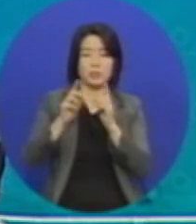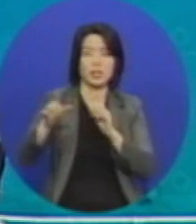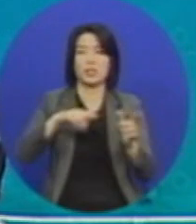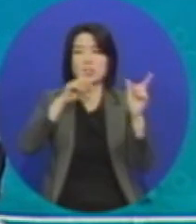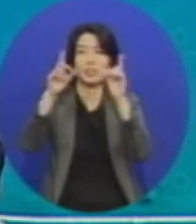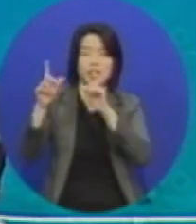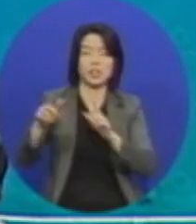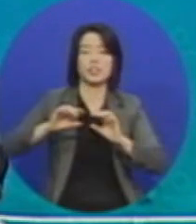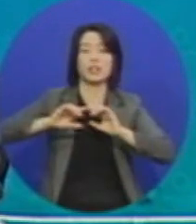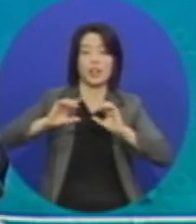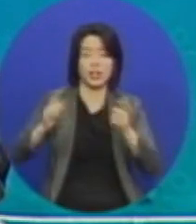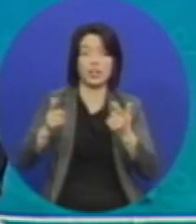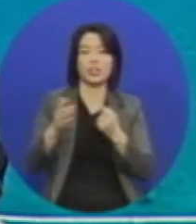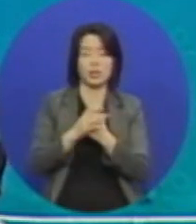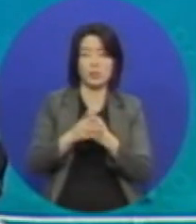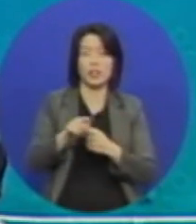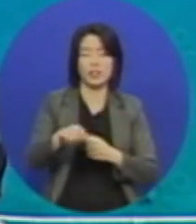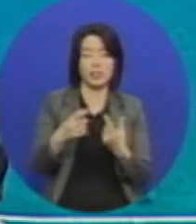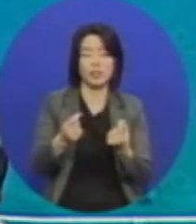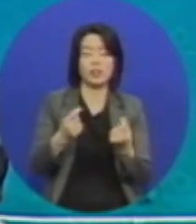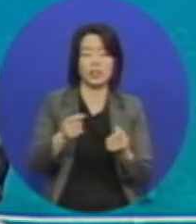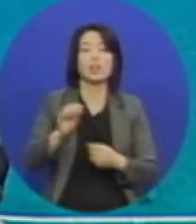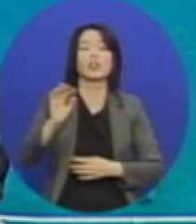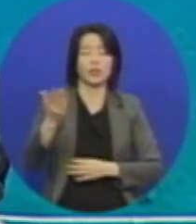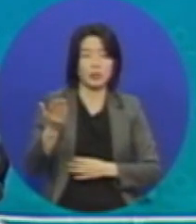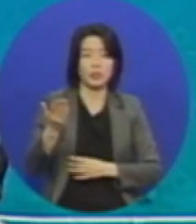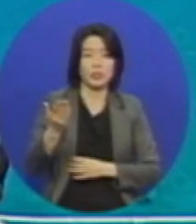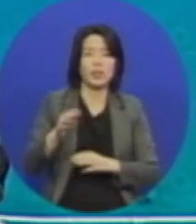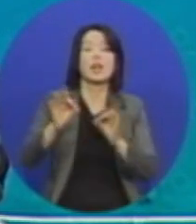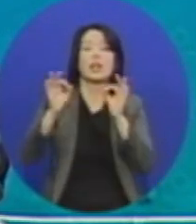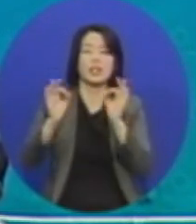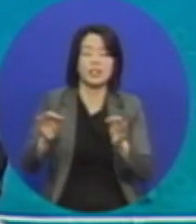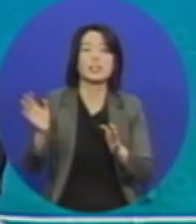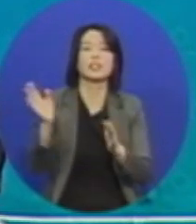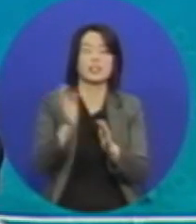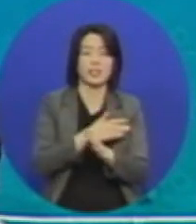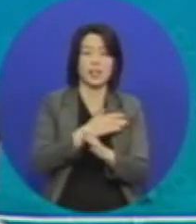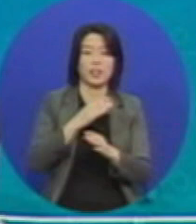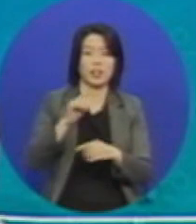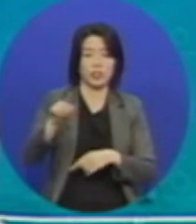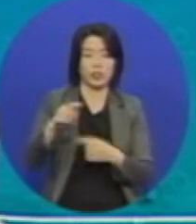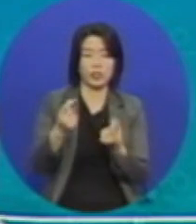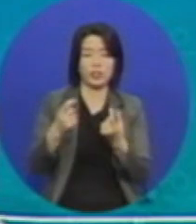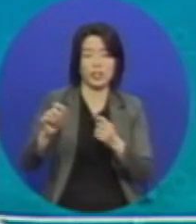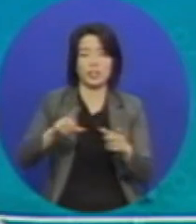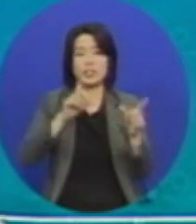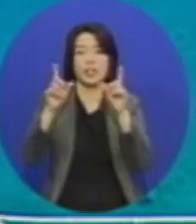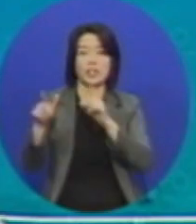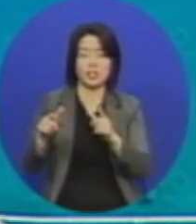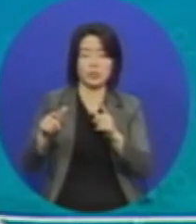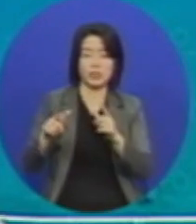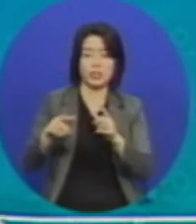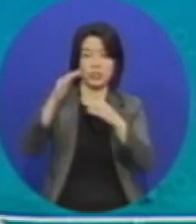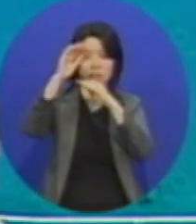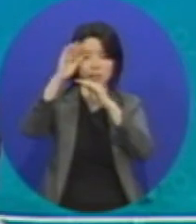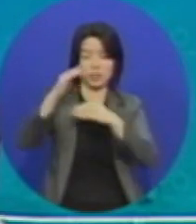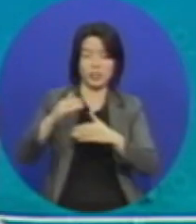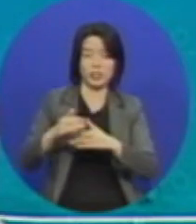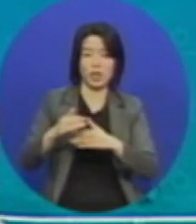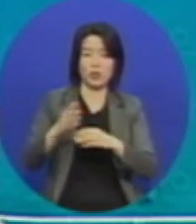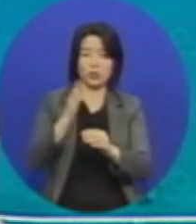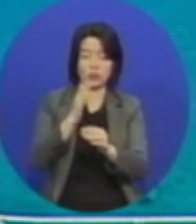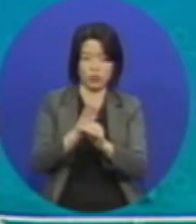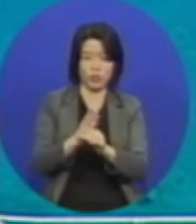됐군요 이제는 하나님 말씀대로 그대로 살을 깨어 라고 하면서 결단한 내용 중에 첫 열매가